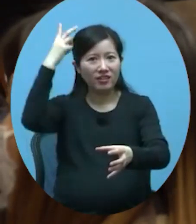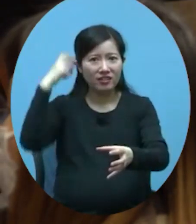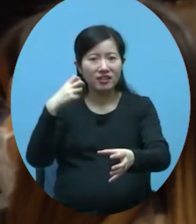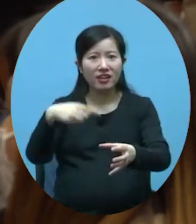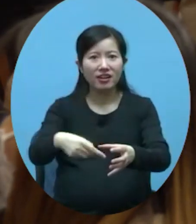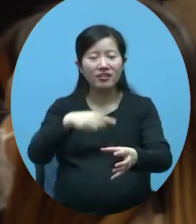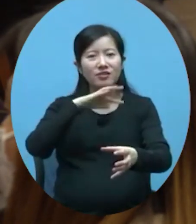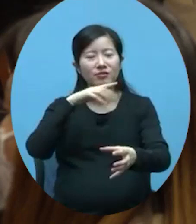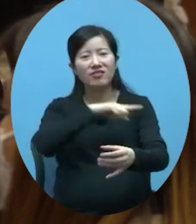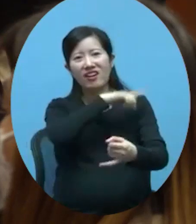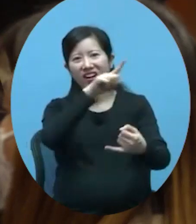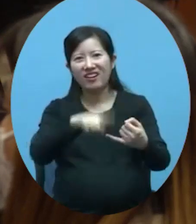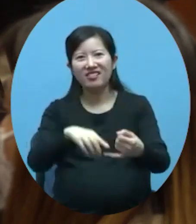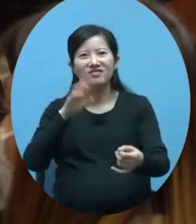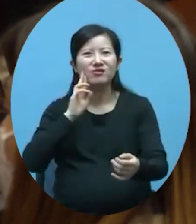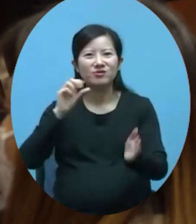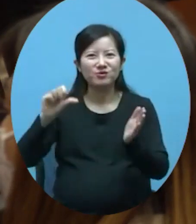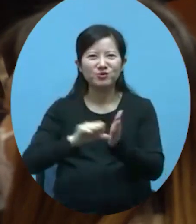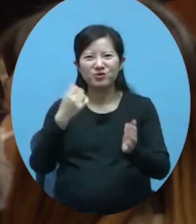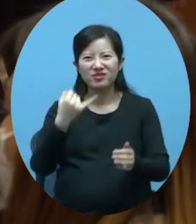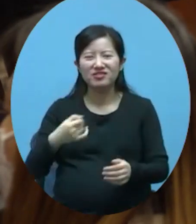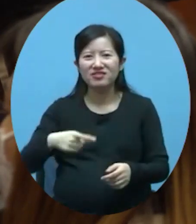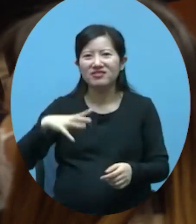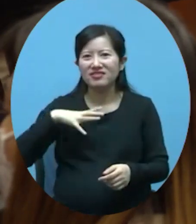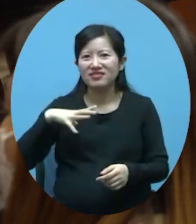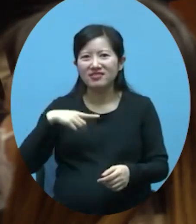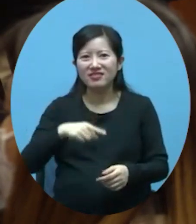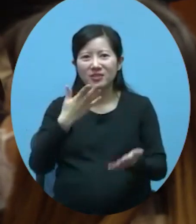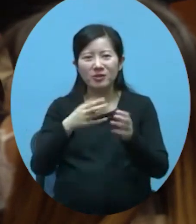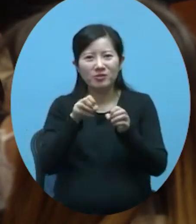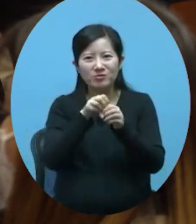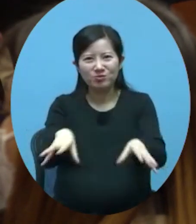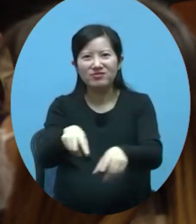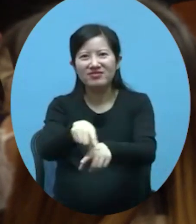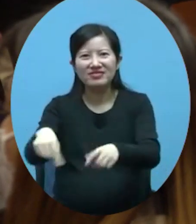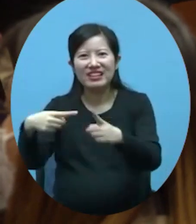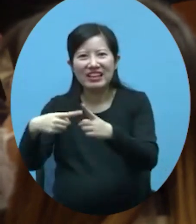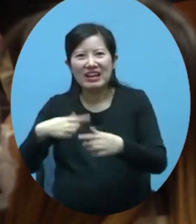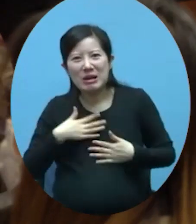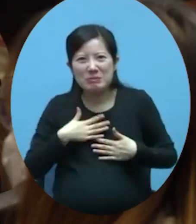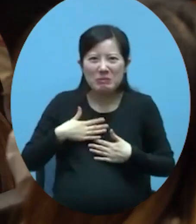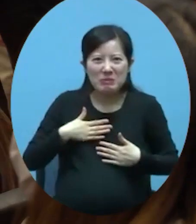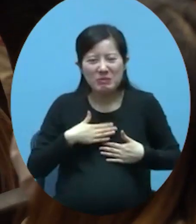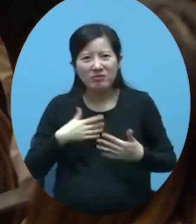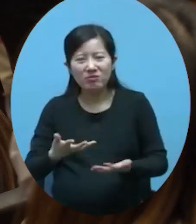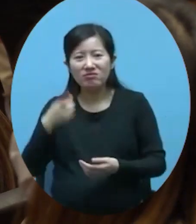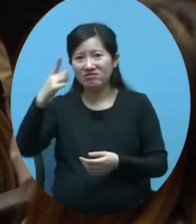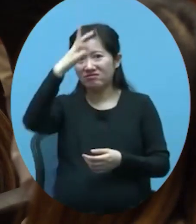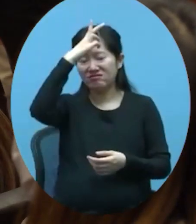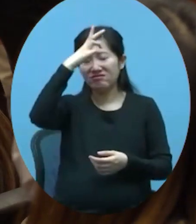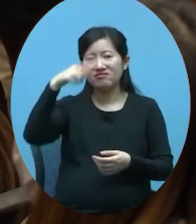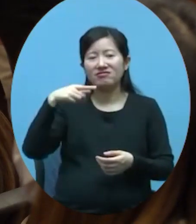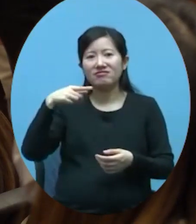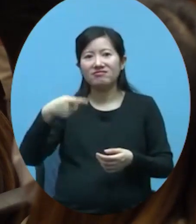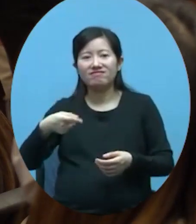去到最差的情況有那麼多人確診都會引來那邊的居民恐慌呢或者其實政府有沒有什麼對應的措